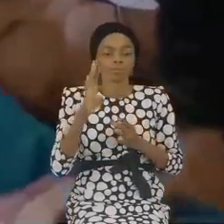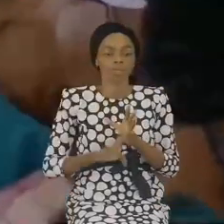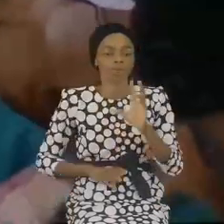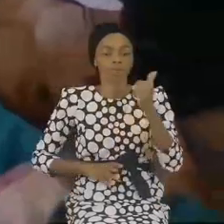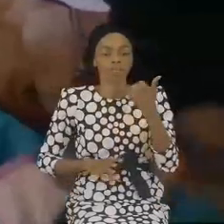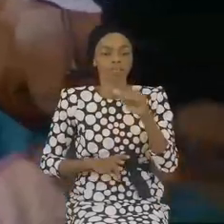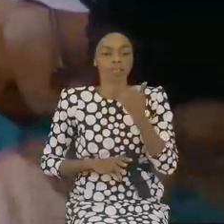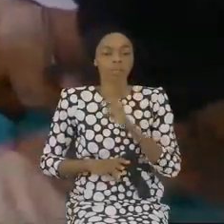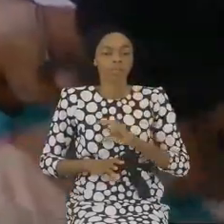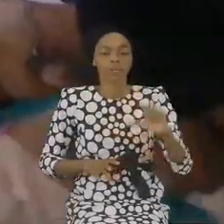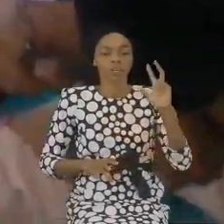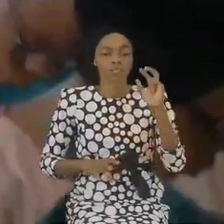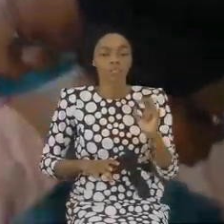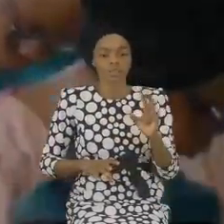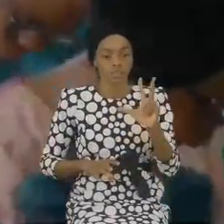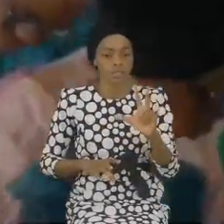verset 38. Hébreux,